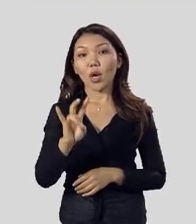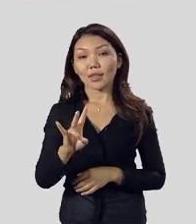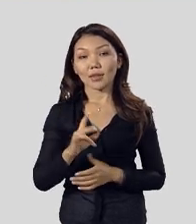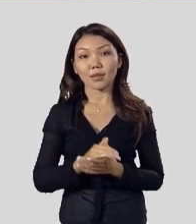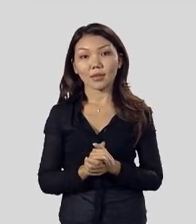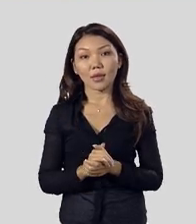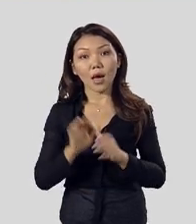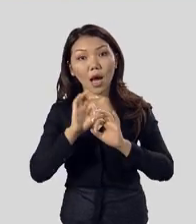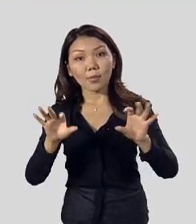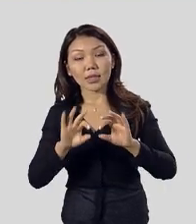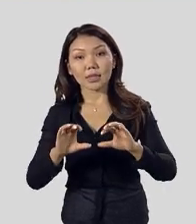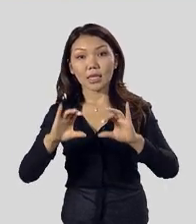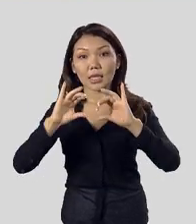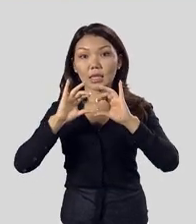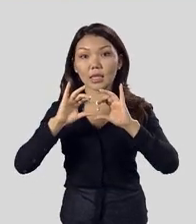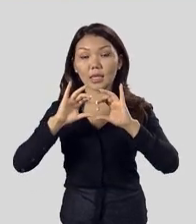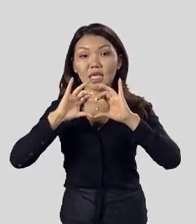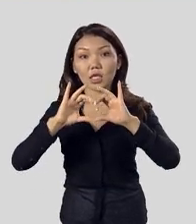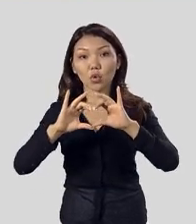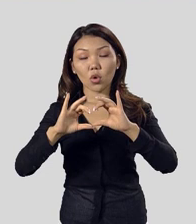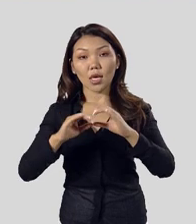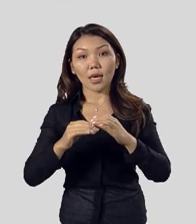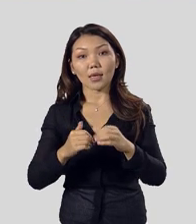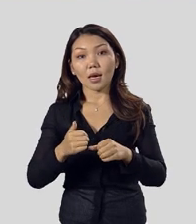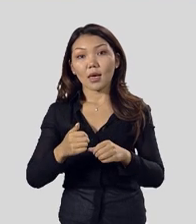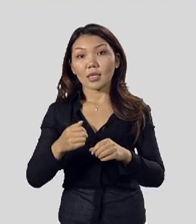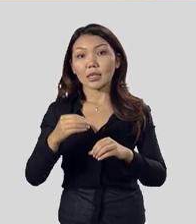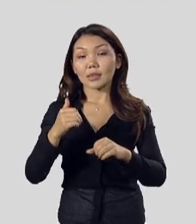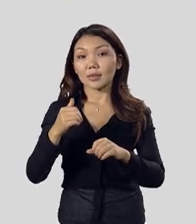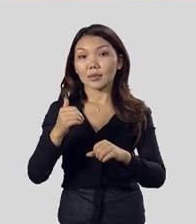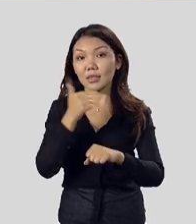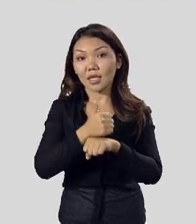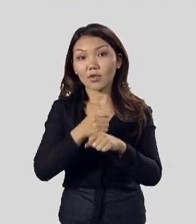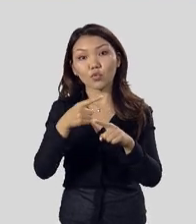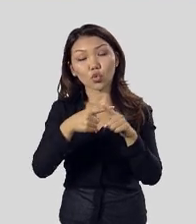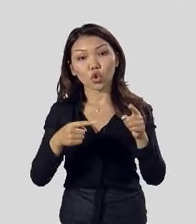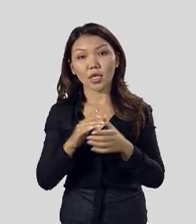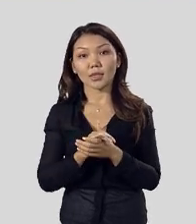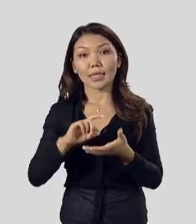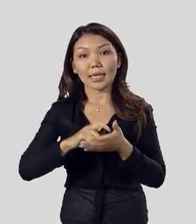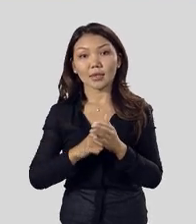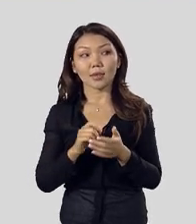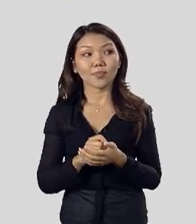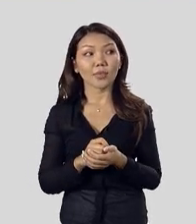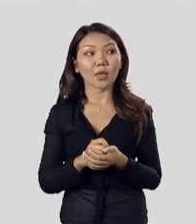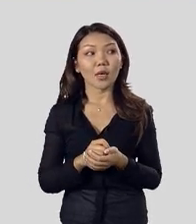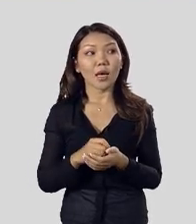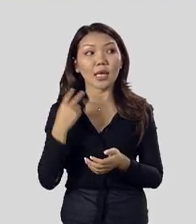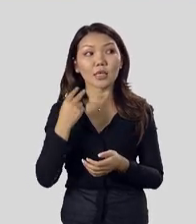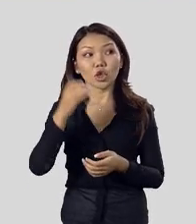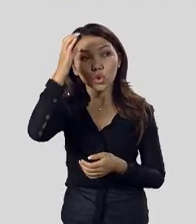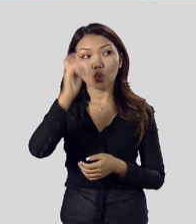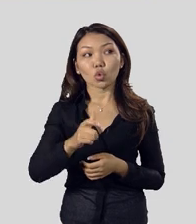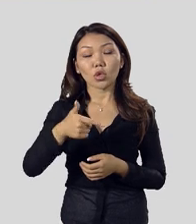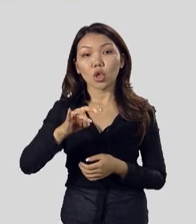ядро как составную часть клетки английский ученый ними brew ввел